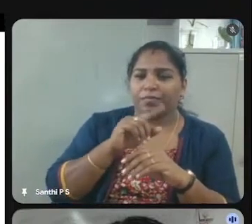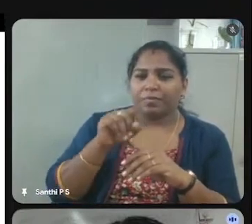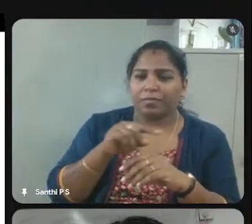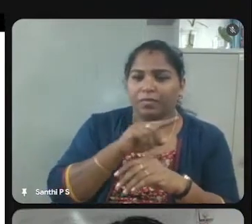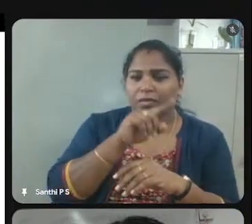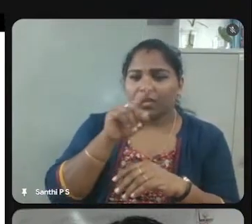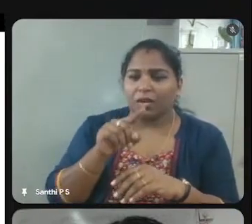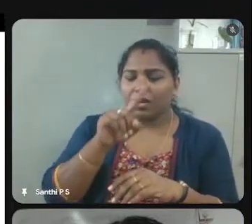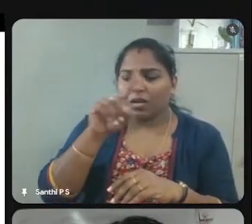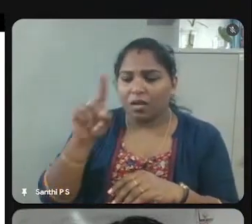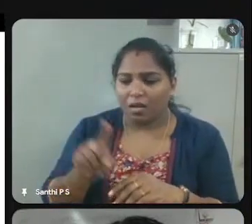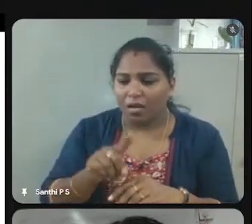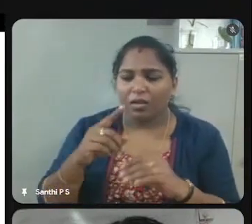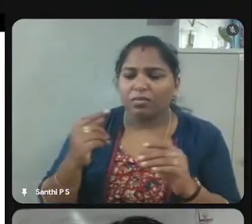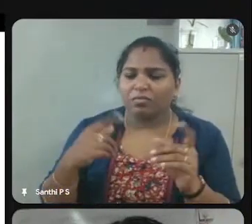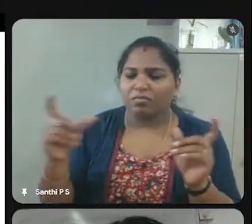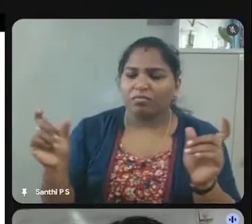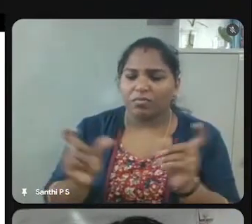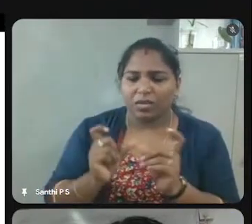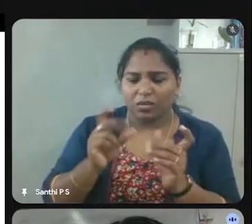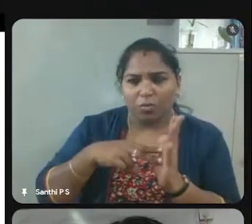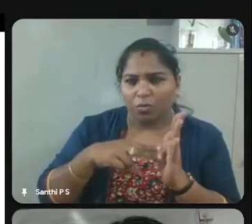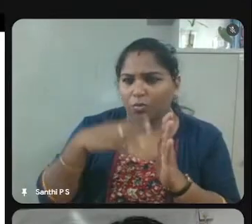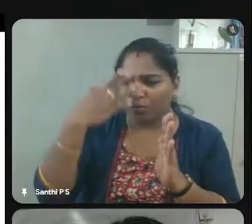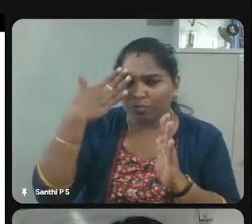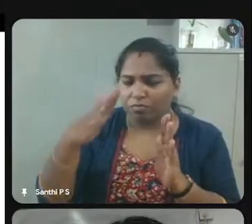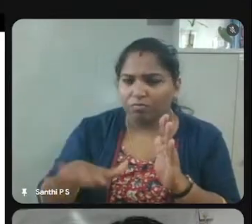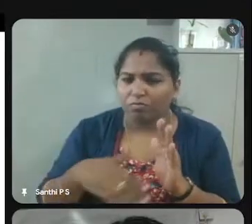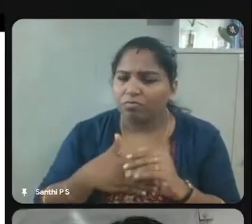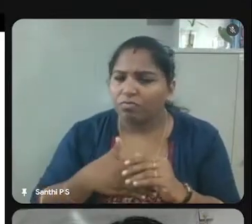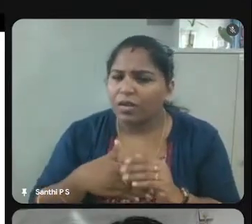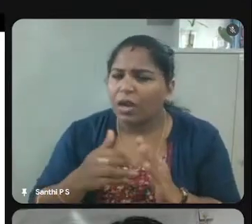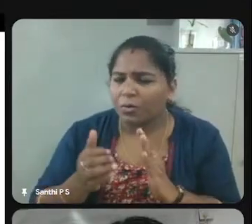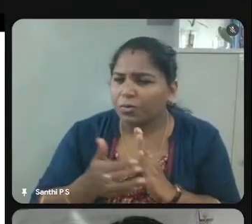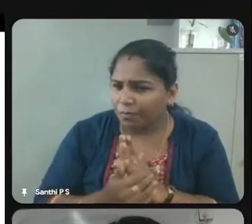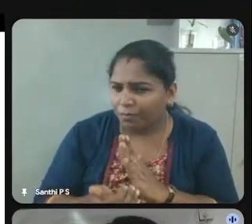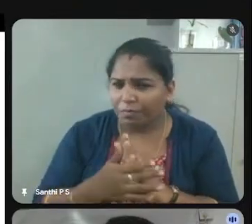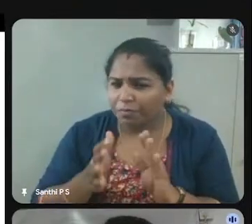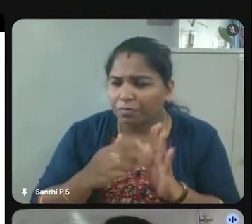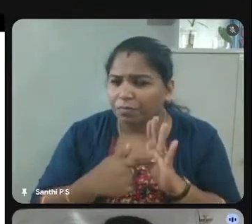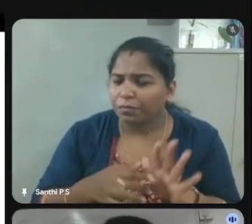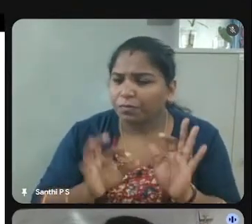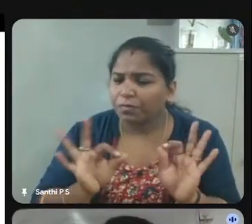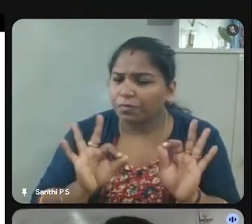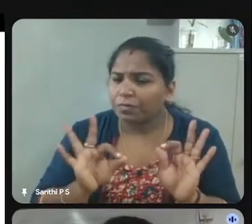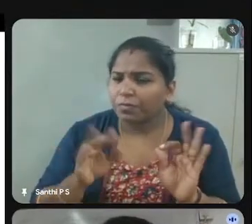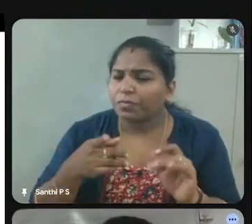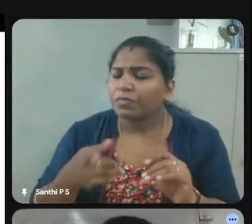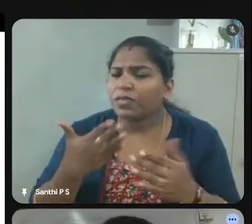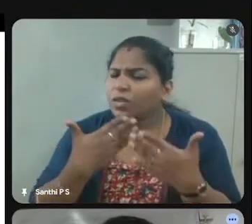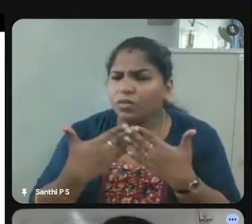ചിഹ്നം അങ്ങനെ പറഞ്ഞാണ് ചെയ്യുന്നത്. അപ്പൊ അത് ചേർത്ത് വായിക്കാനുള്ള ഒരു ഇത് കാണിക്കുന്നില്ല. കുട്ടി ഏത് സ്കൂളിലാണ്